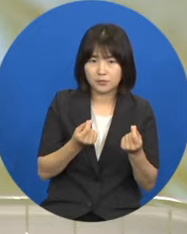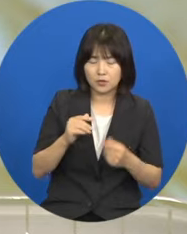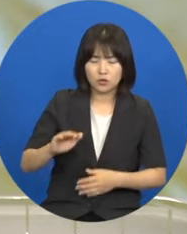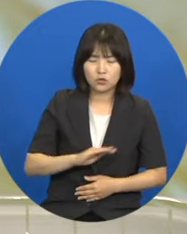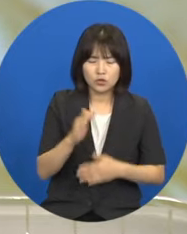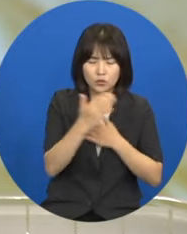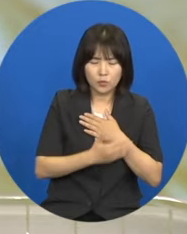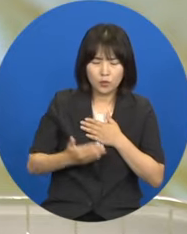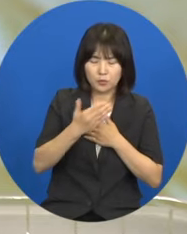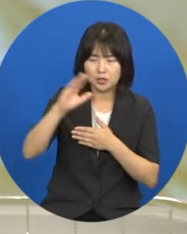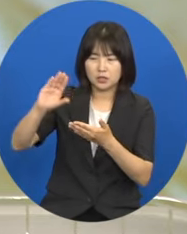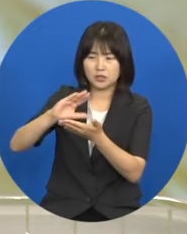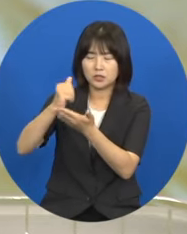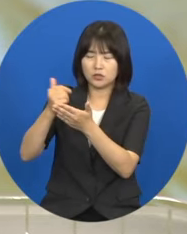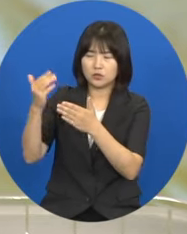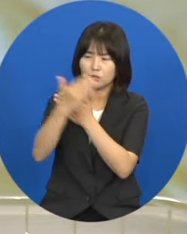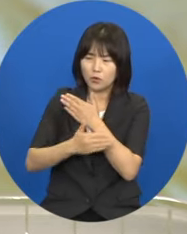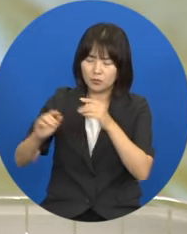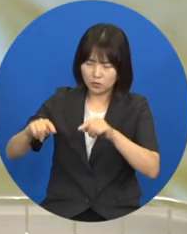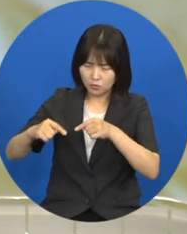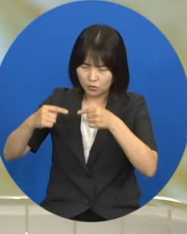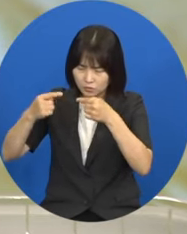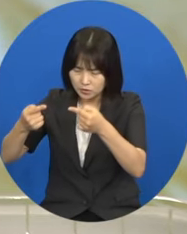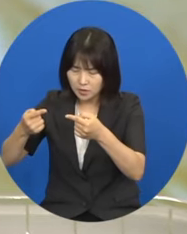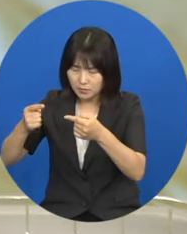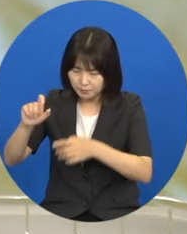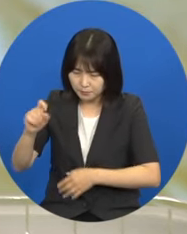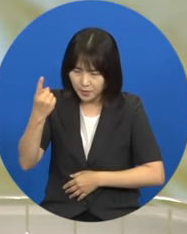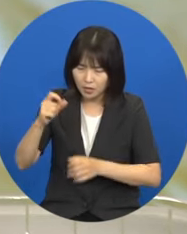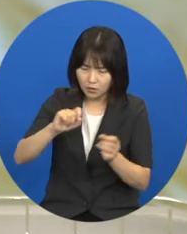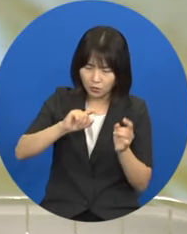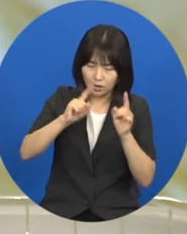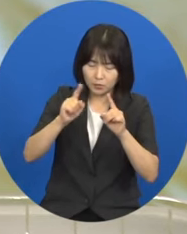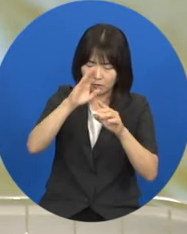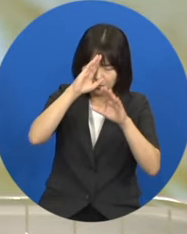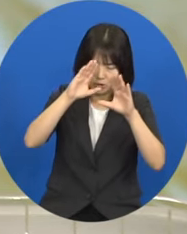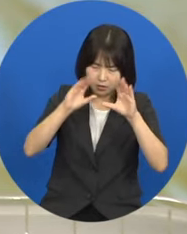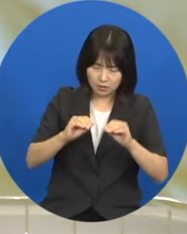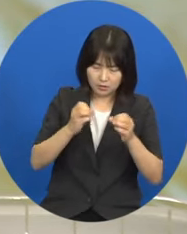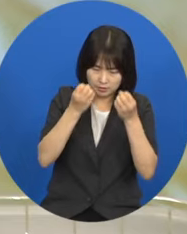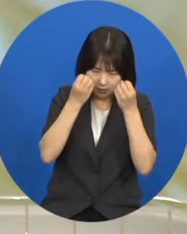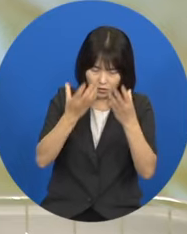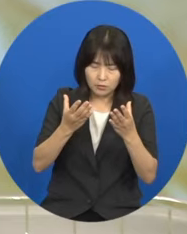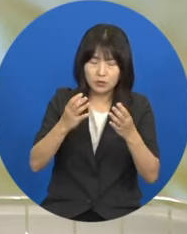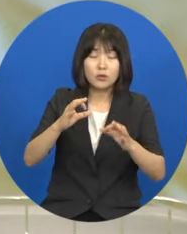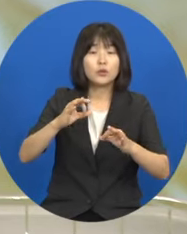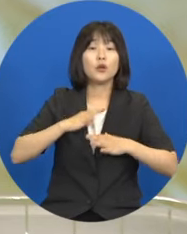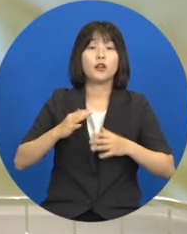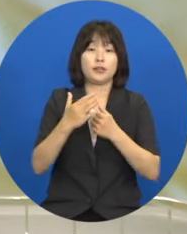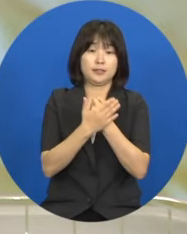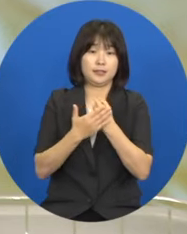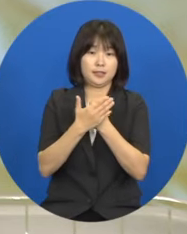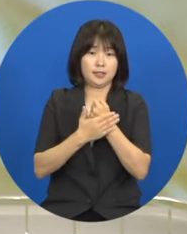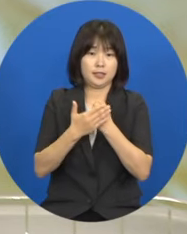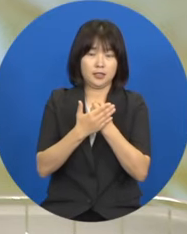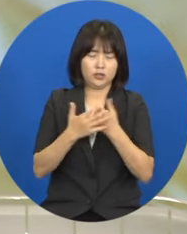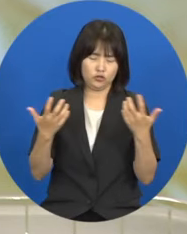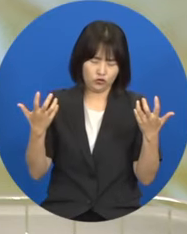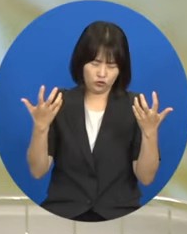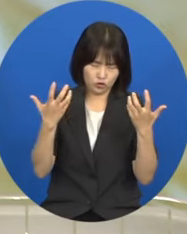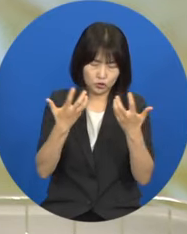몸이 그리스도의 몸에 동참함으로 회복되고 치유되고 새롭게 되는 놀라운 은혜가